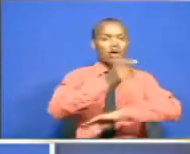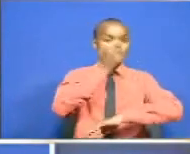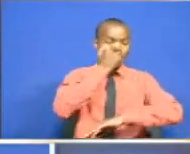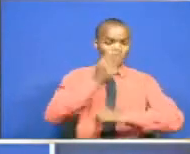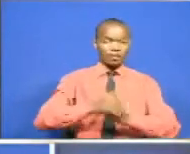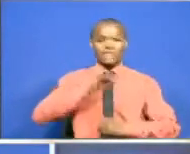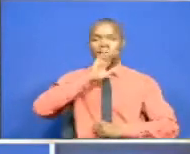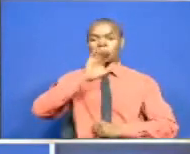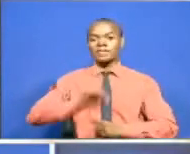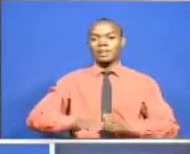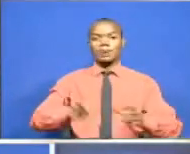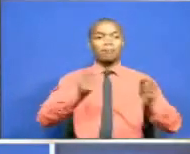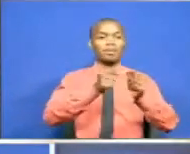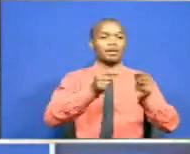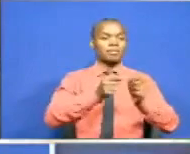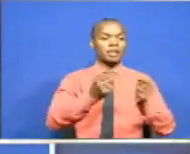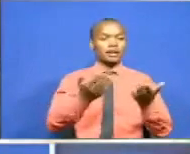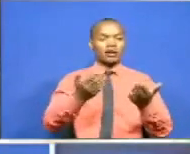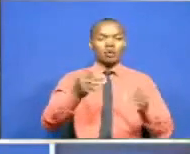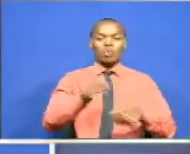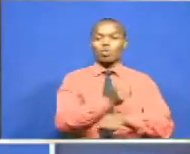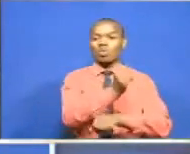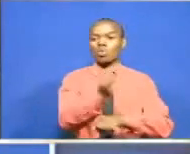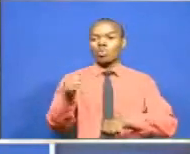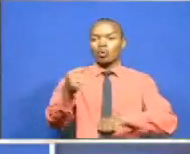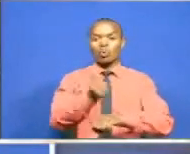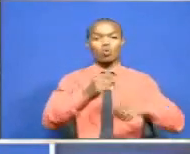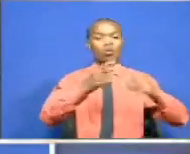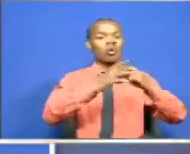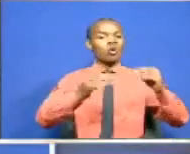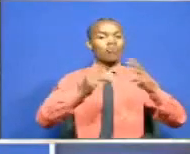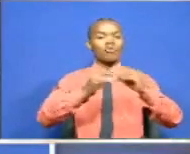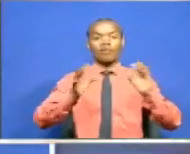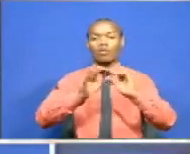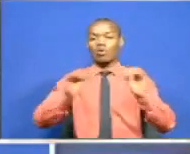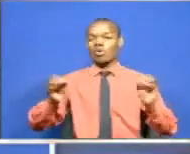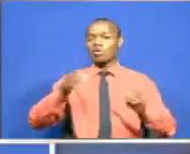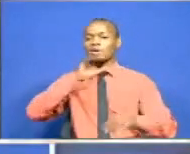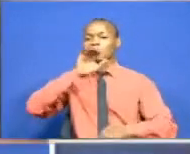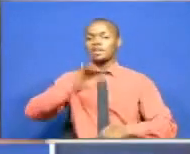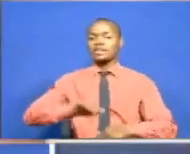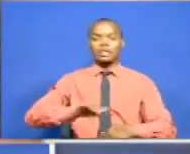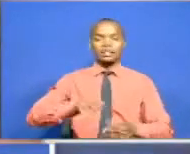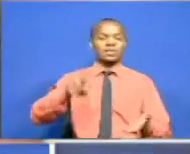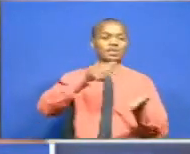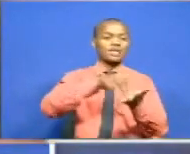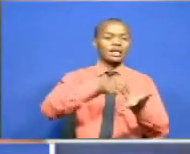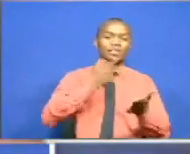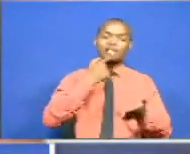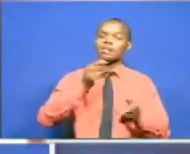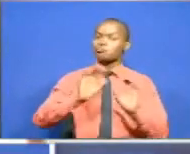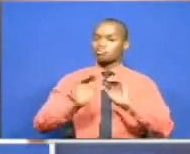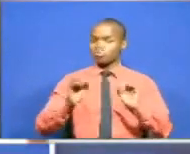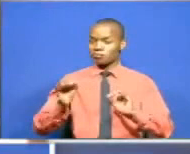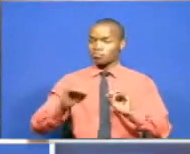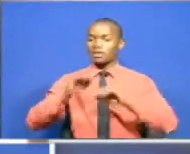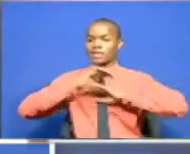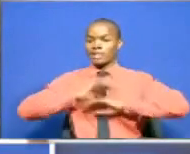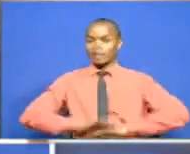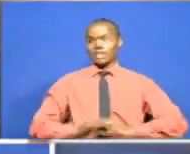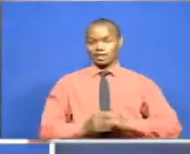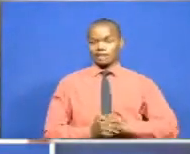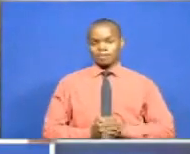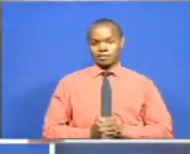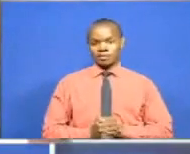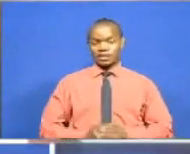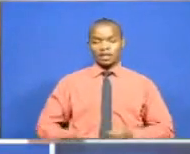uchungu, anapinduka huku na huku. Akajaribu kusimama nikamwambia hapana, rudi kulala, kalala. Tunamshikilia anapinduka mwenyewe na